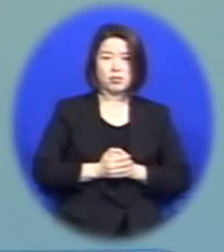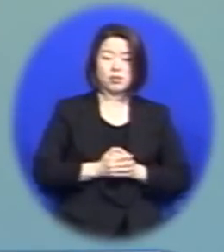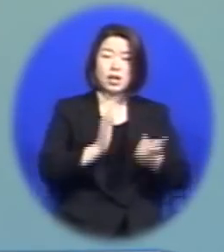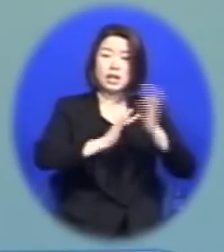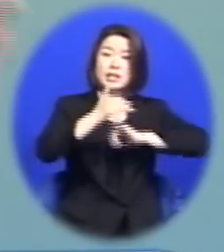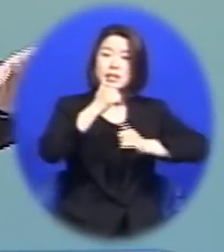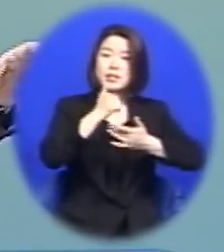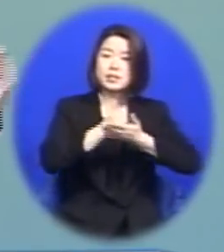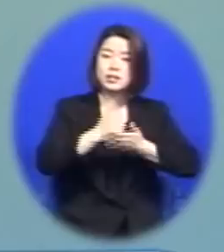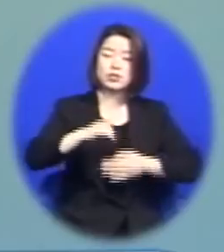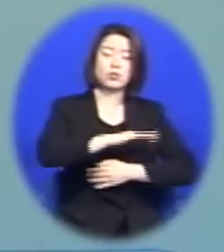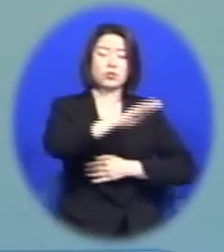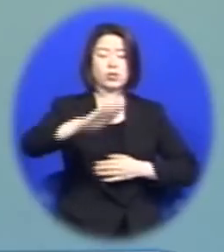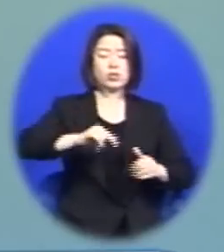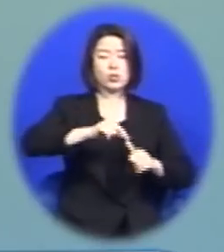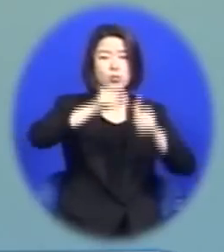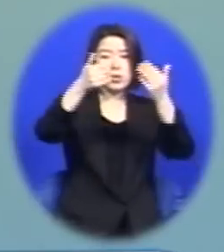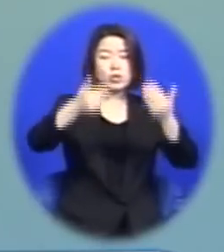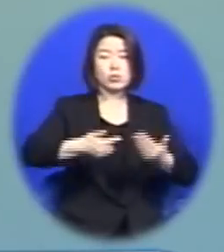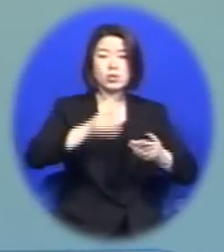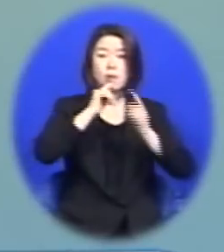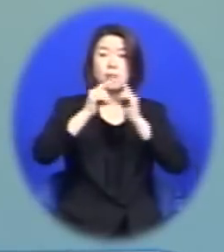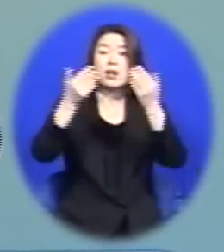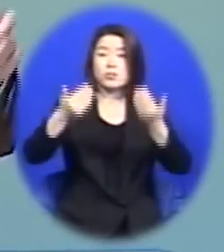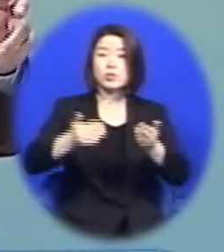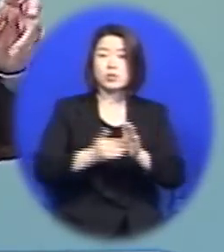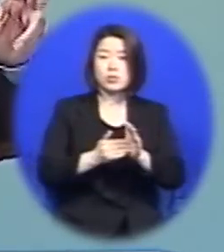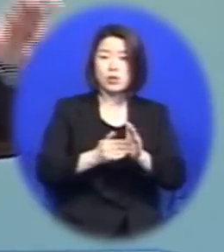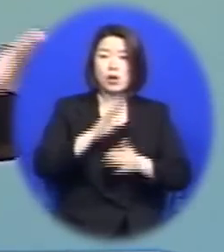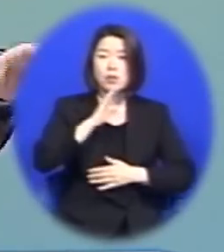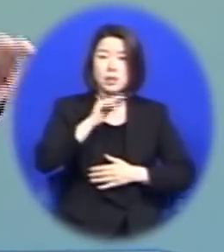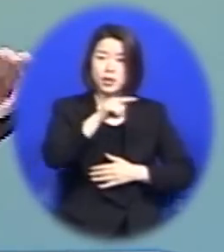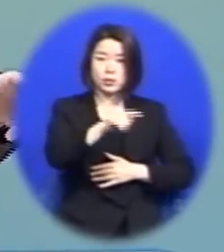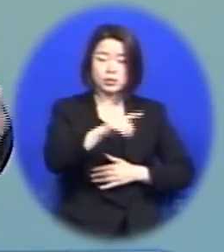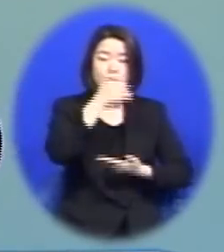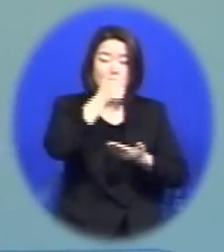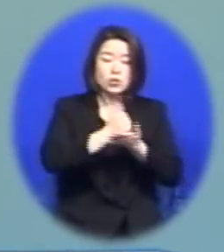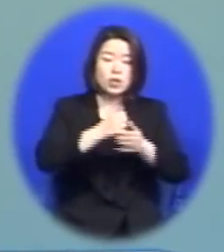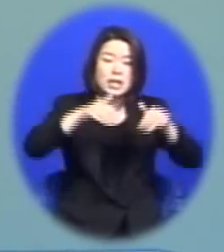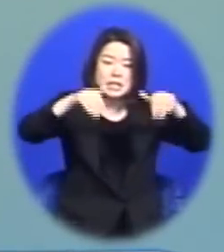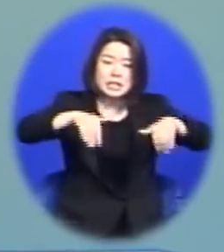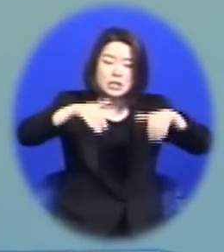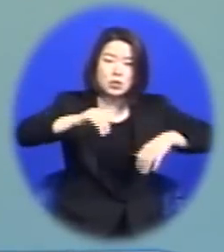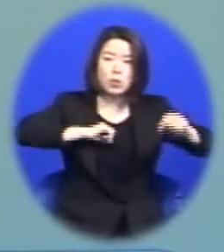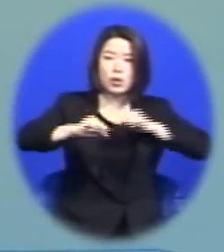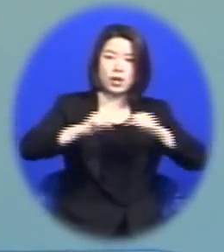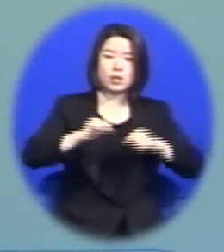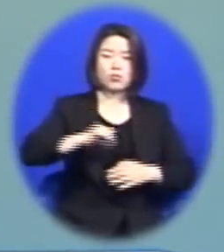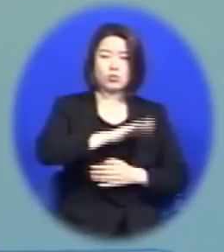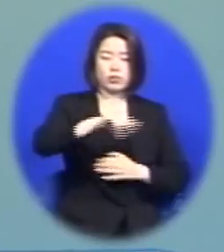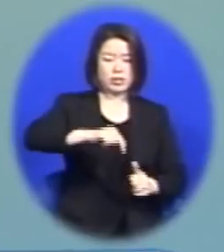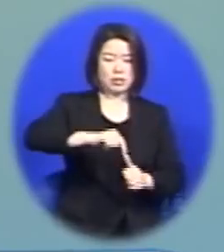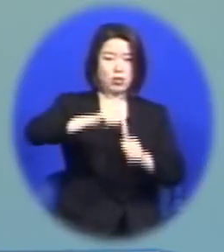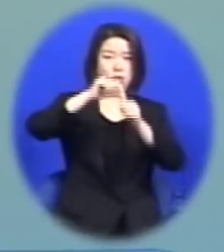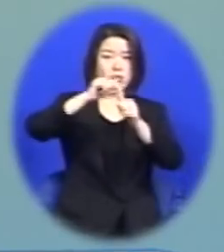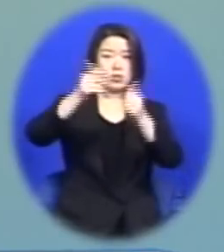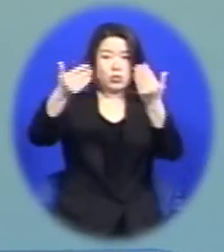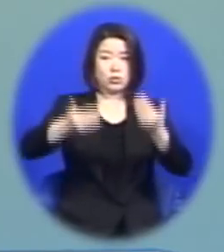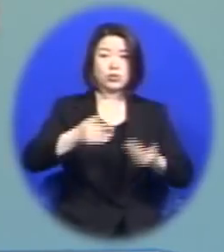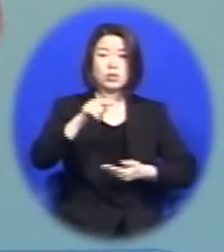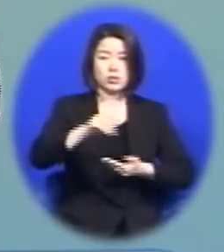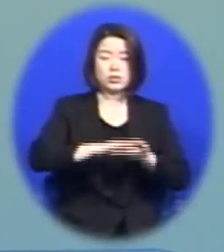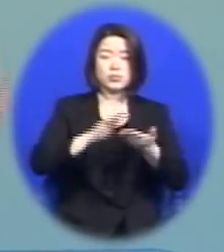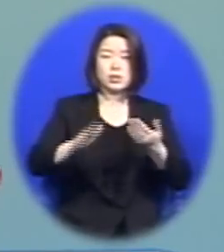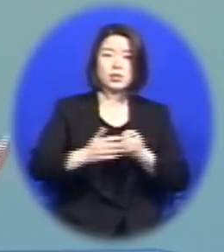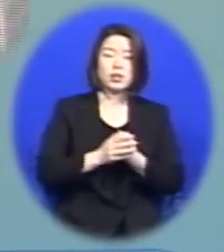예수님께서 우리를 구원해 주시겠다고 하신 바로 그 죄의 종노릇 하던 해서 우리를 건지시는 거죠 그리고